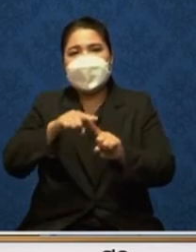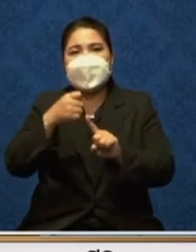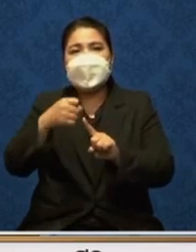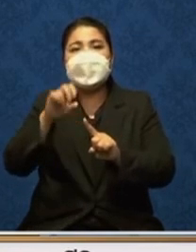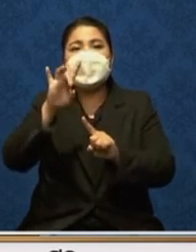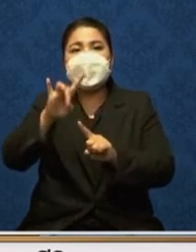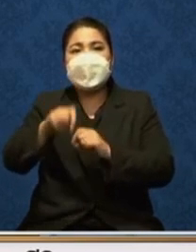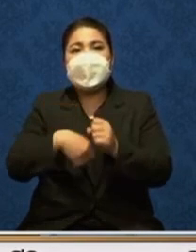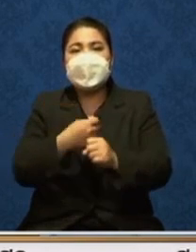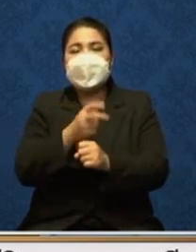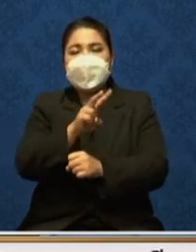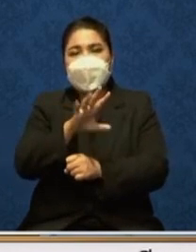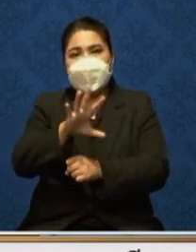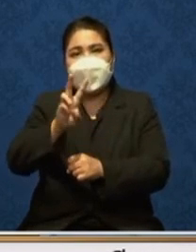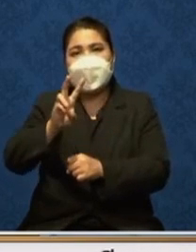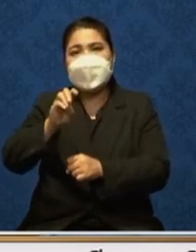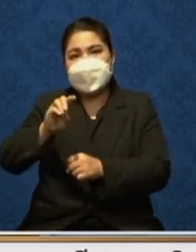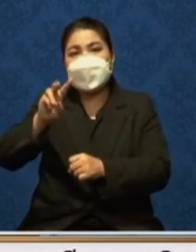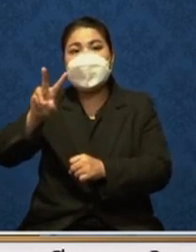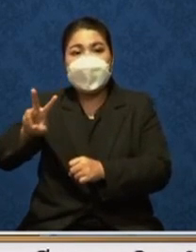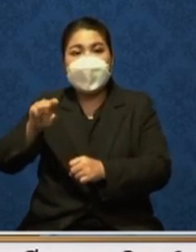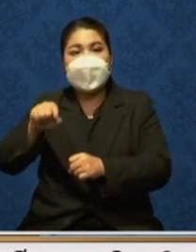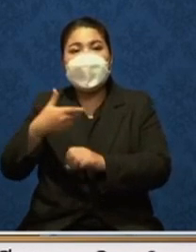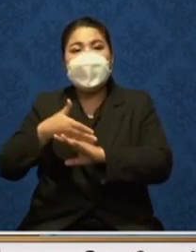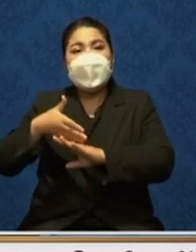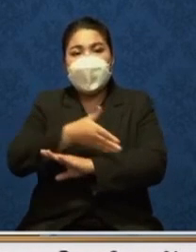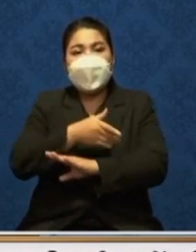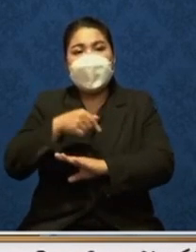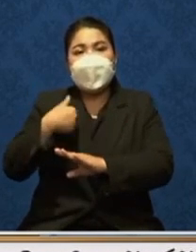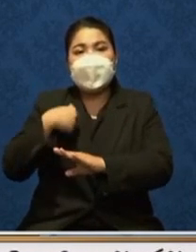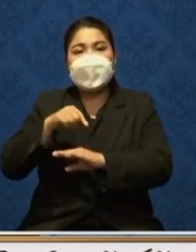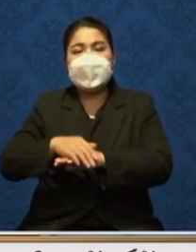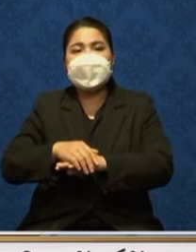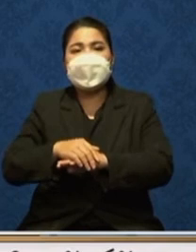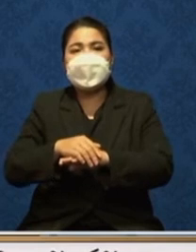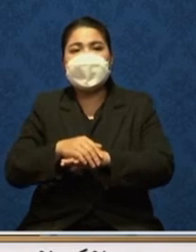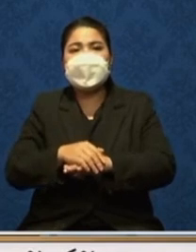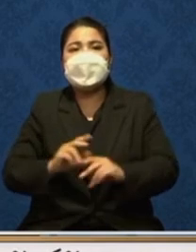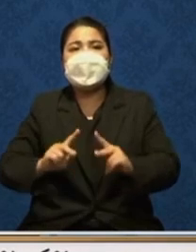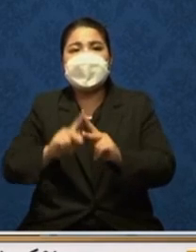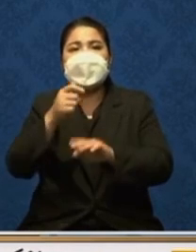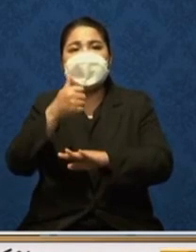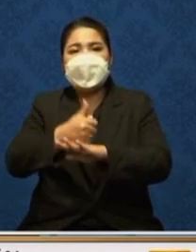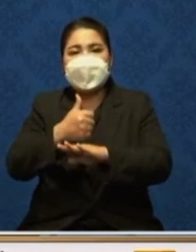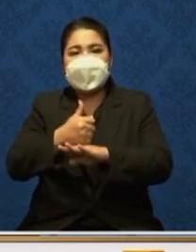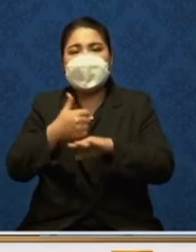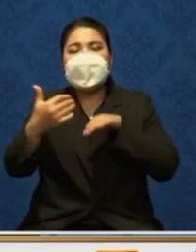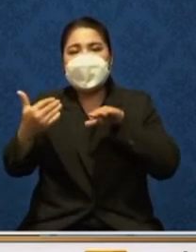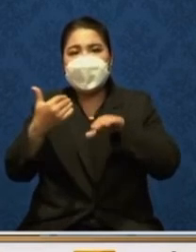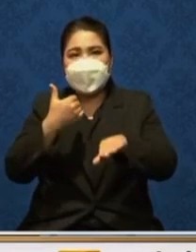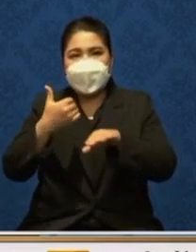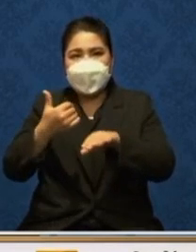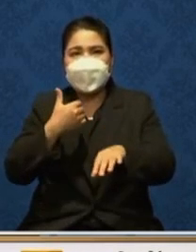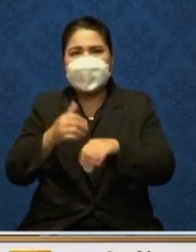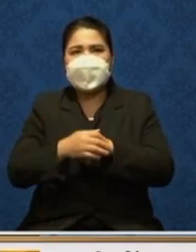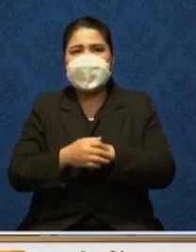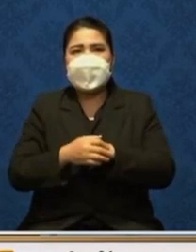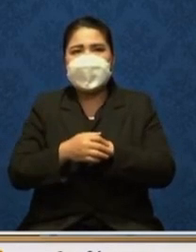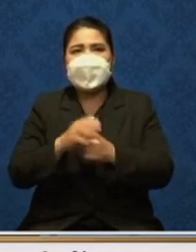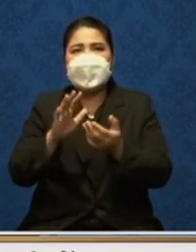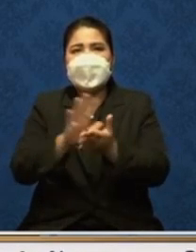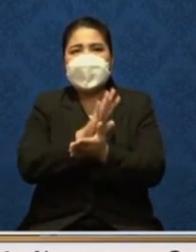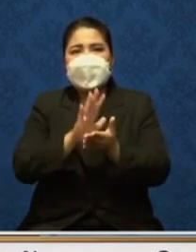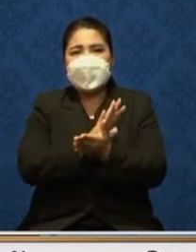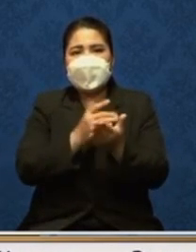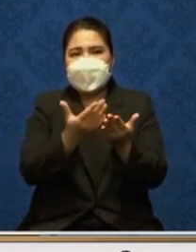applicationฐมลตรีจะรับตแ่งรฐมัตรีว่าการกระทรวงขามมานาคม.และตามเอกษาา